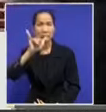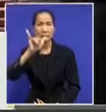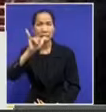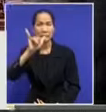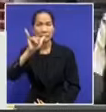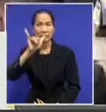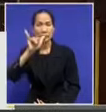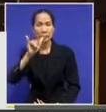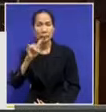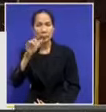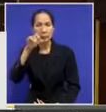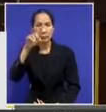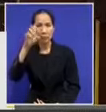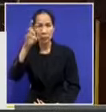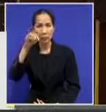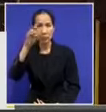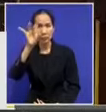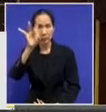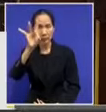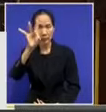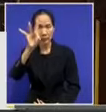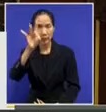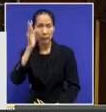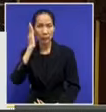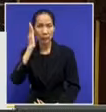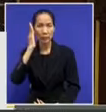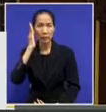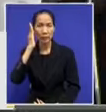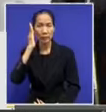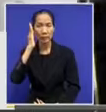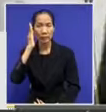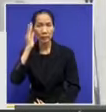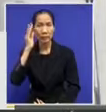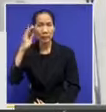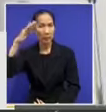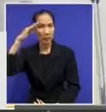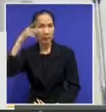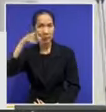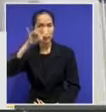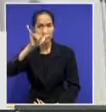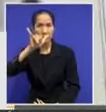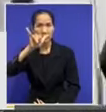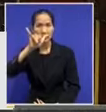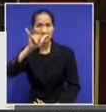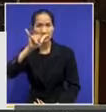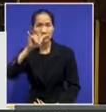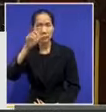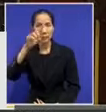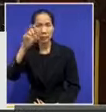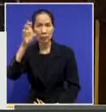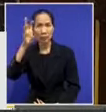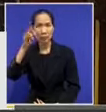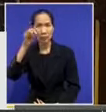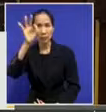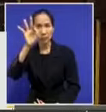ครับ 168นายณรงค์สหเมธาพัฒน ์พลเอกประยุทธ์จันโอชาครับ